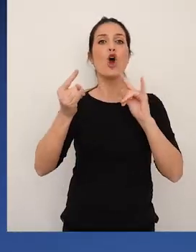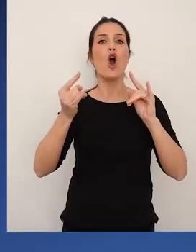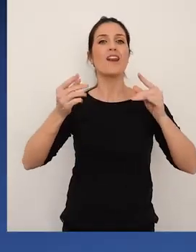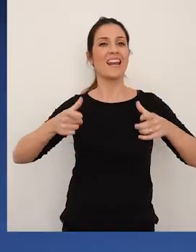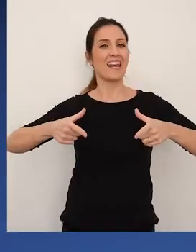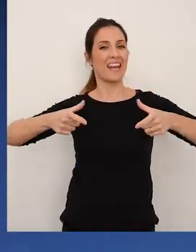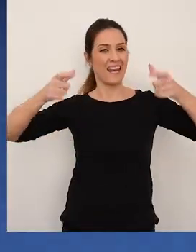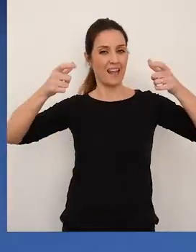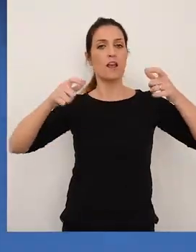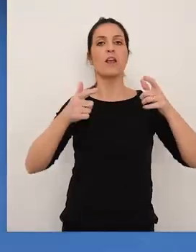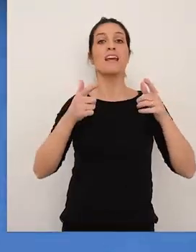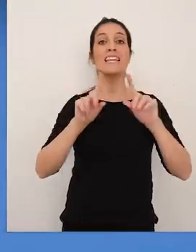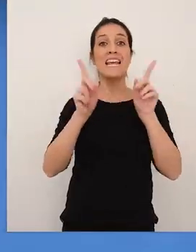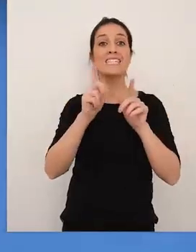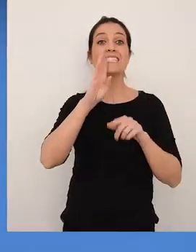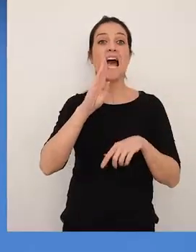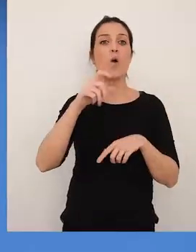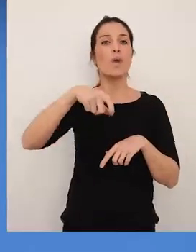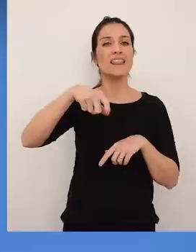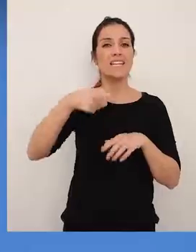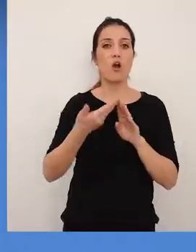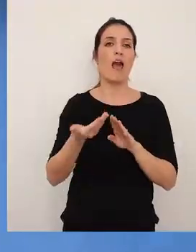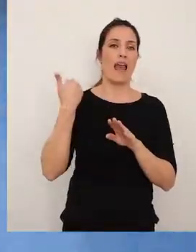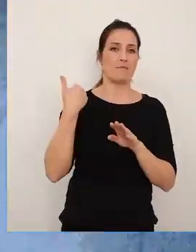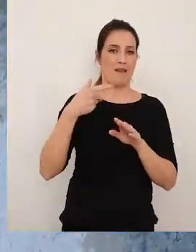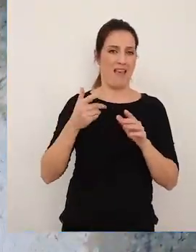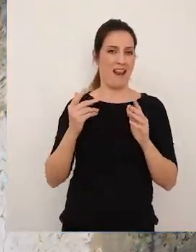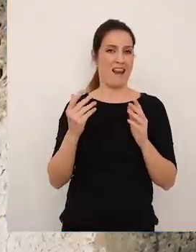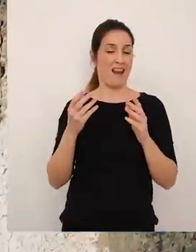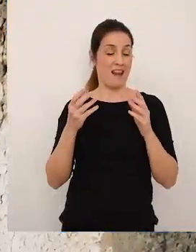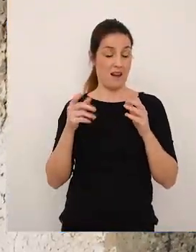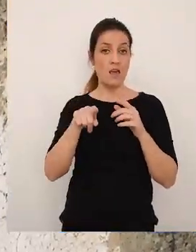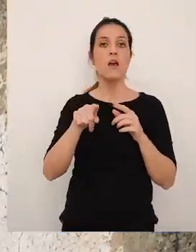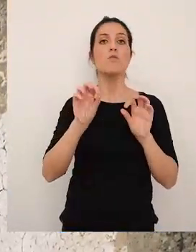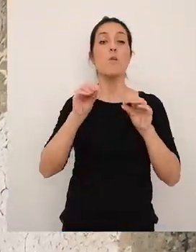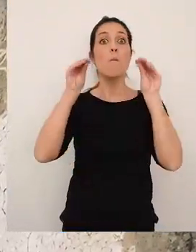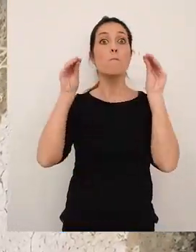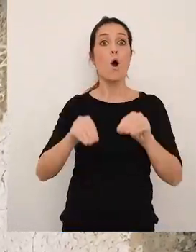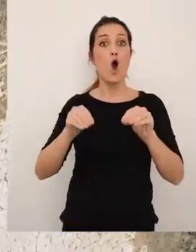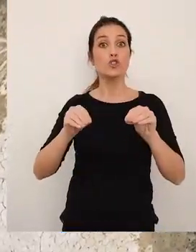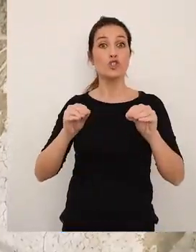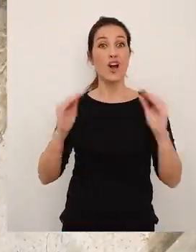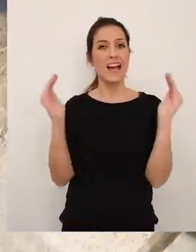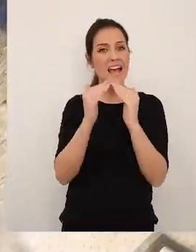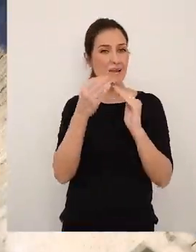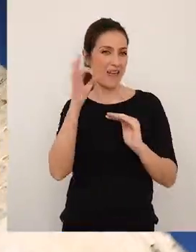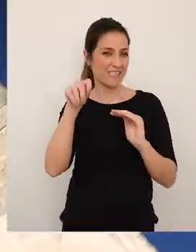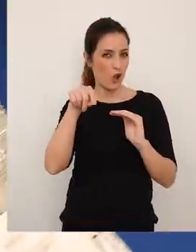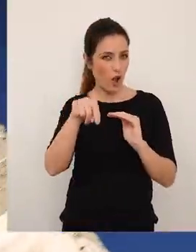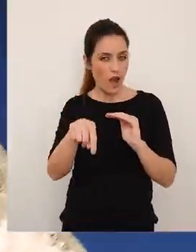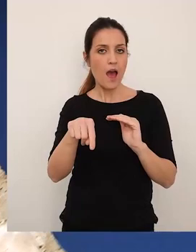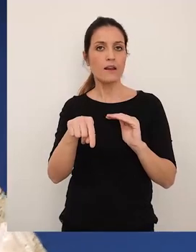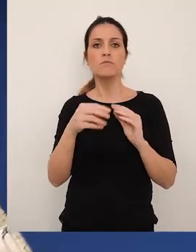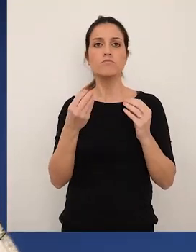di San Quintino. Molto probabilmente, vista la sua posizione topografica, questa particolare casa